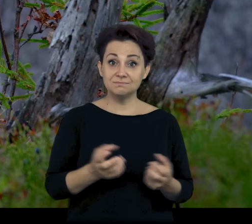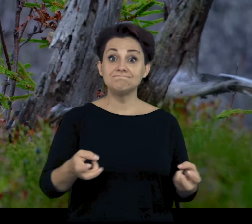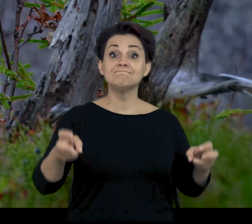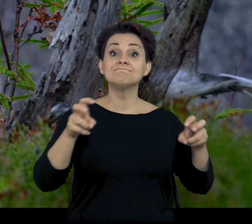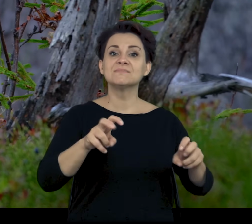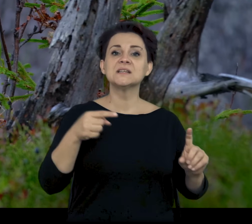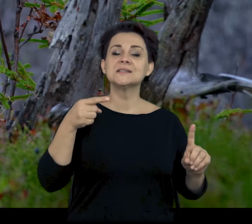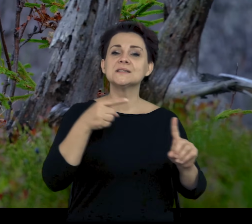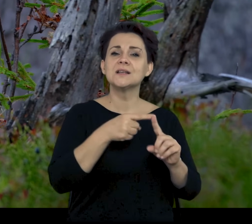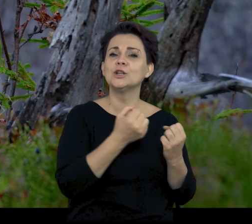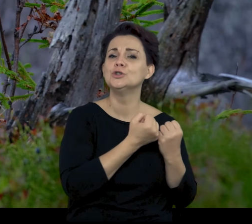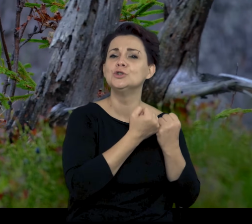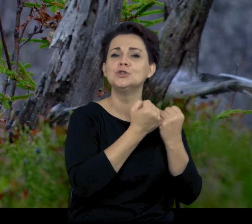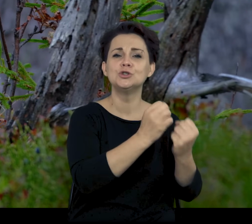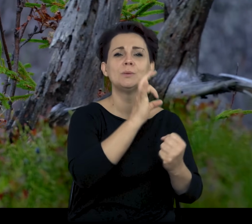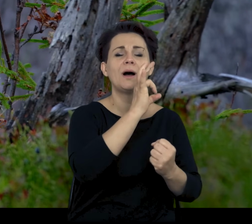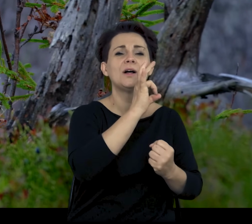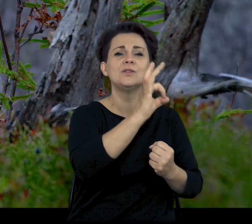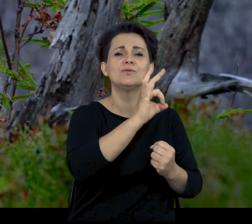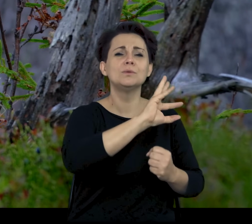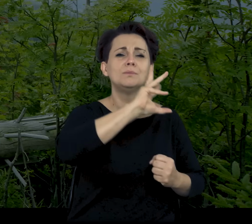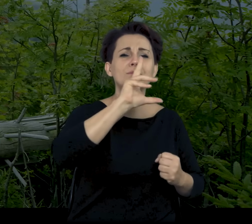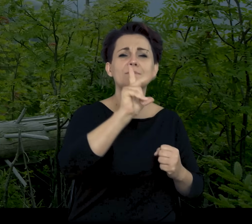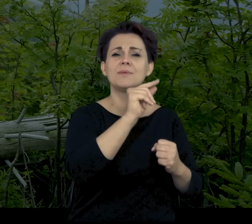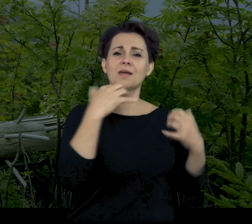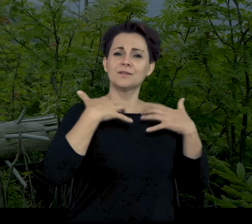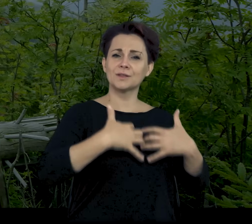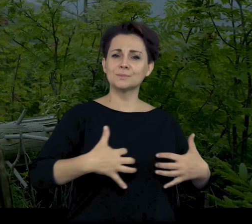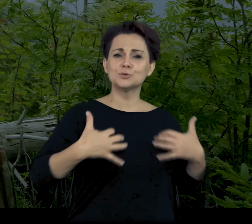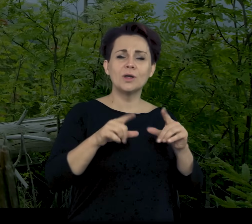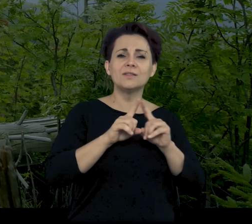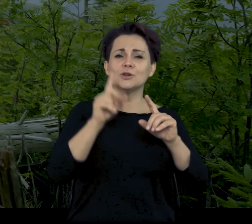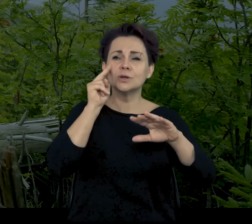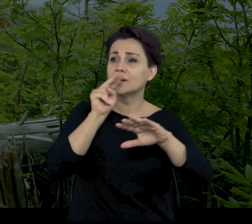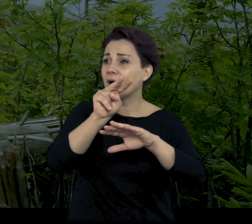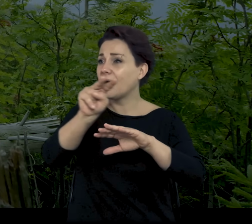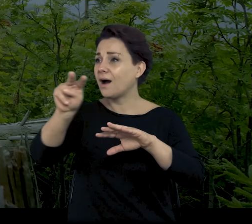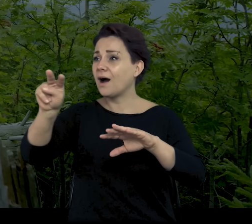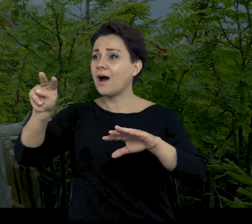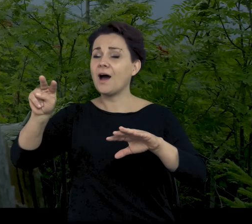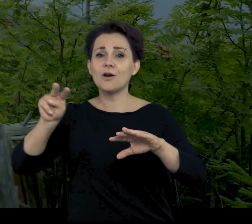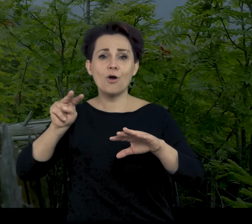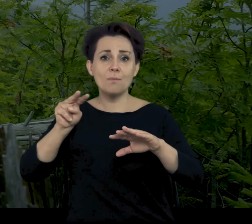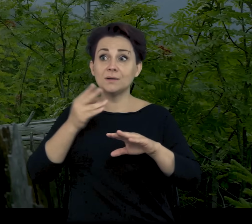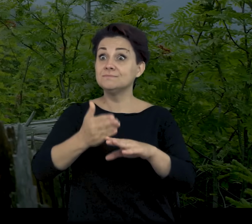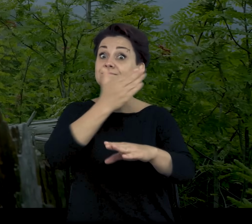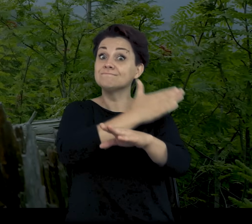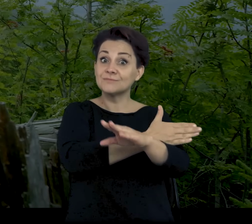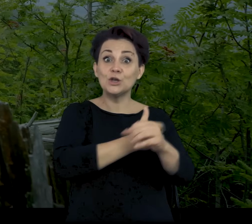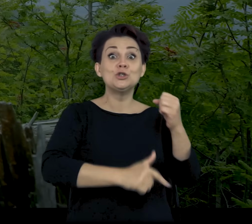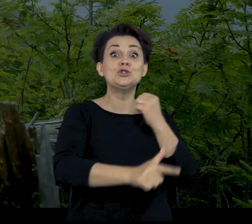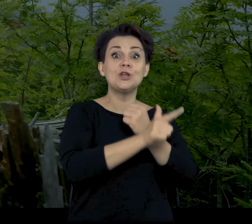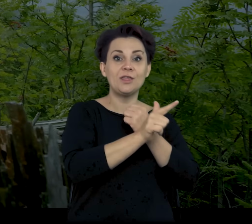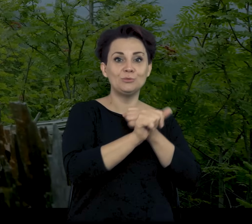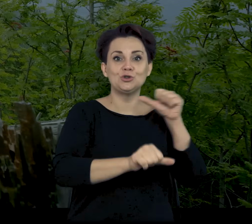go tu w celu zachowania niezwykłych walorów przyrodniczych i krajobrazowych przed 70